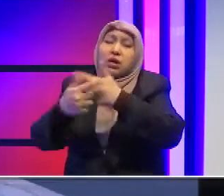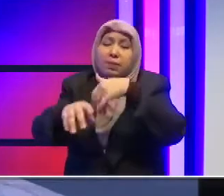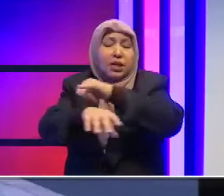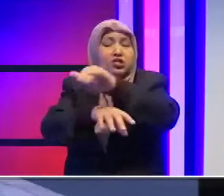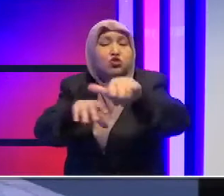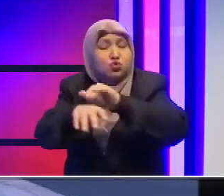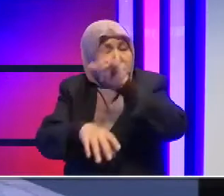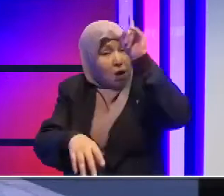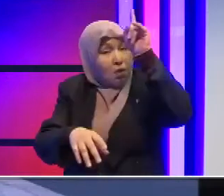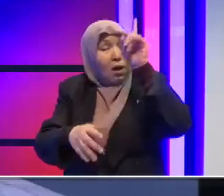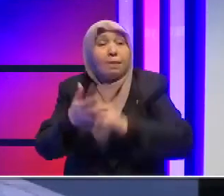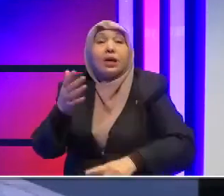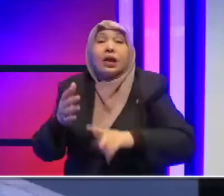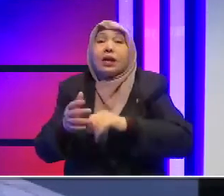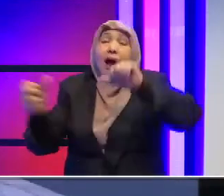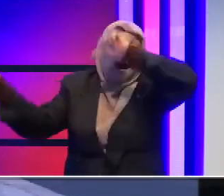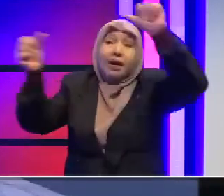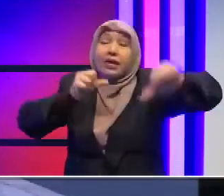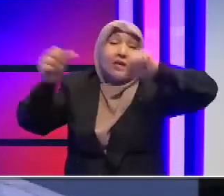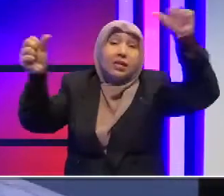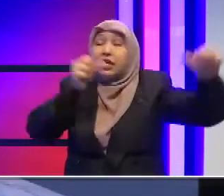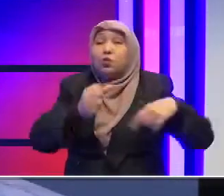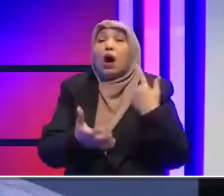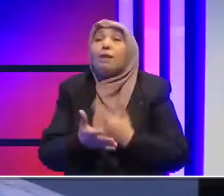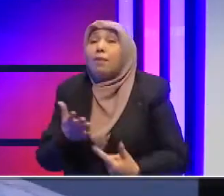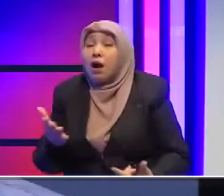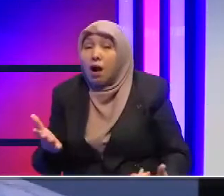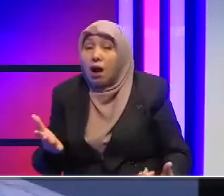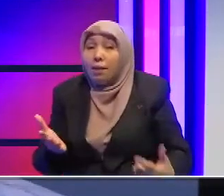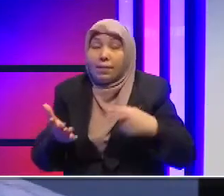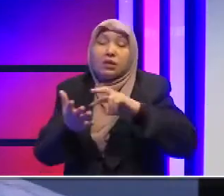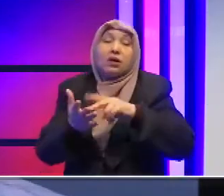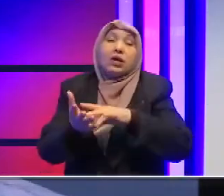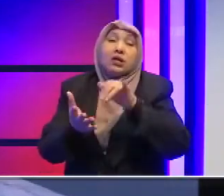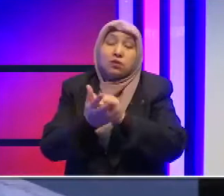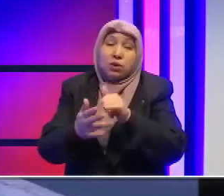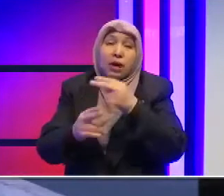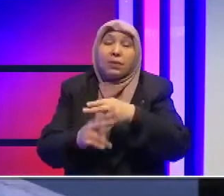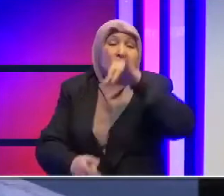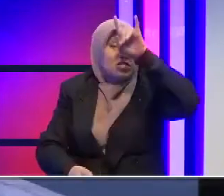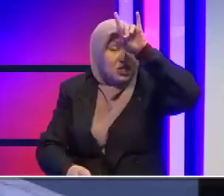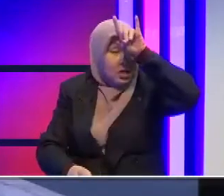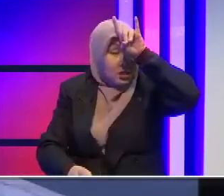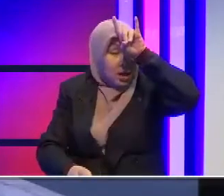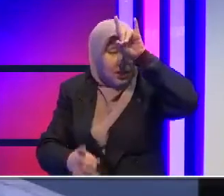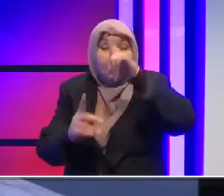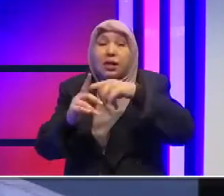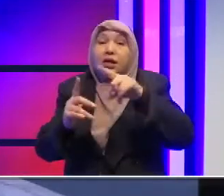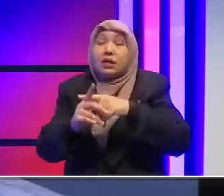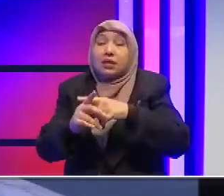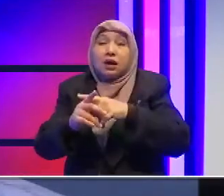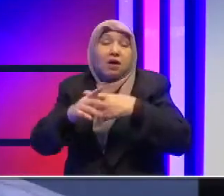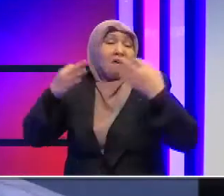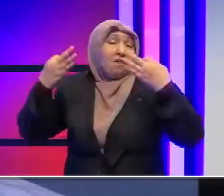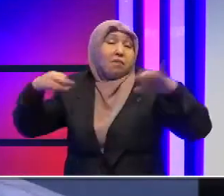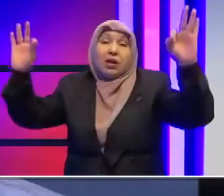Allah. Apakah yang dimaksudkan dengan angin tersebut? Kata Syekh Ibn Ashur, iaitulah yang namanya syaitan. Bila mana kita berlepas diri